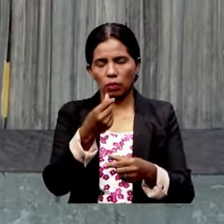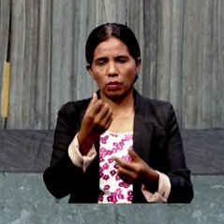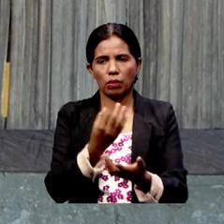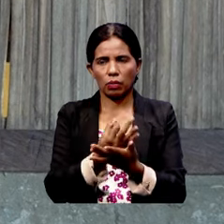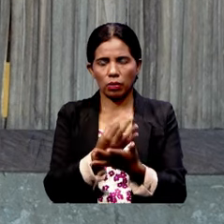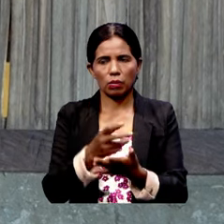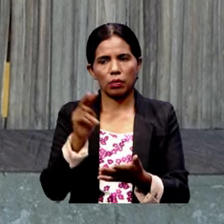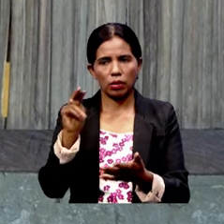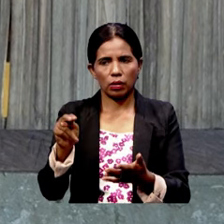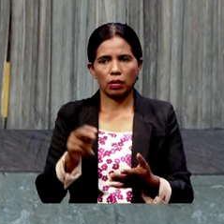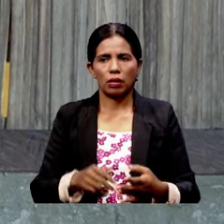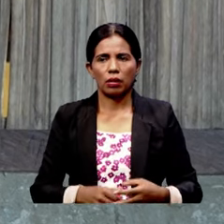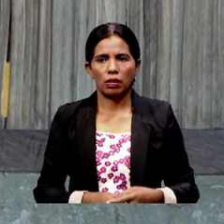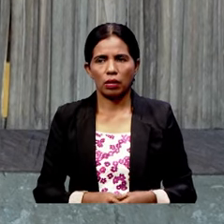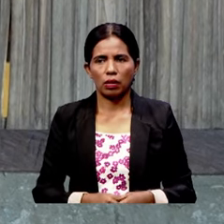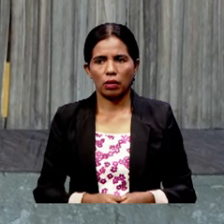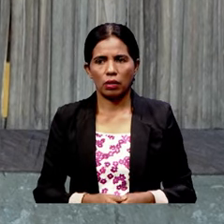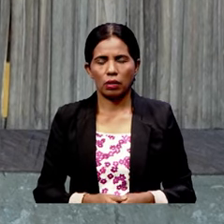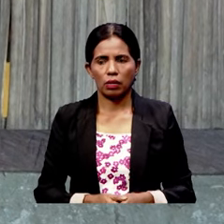apa ni apa? Ih,